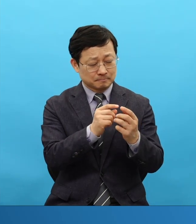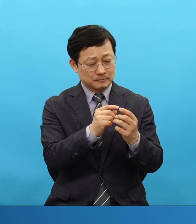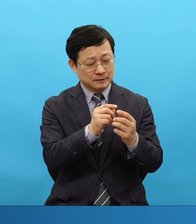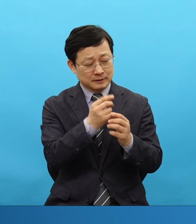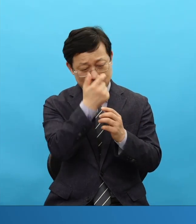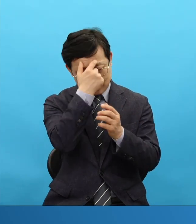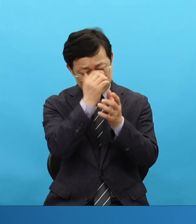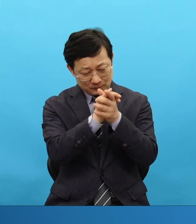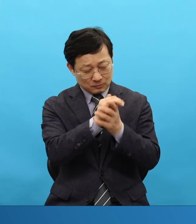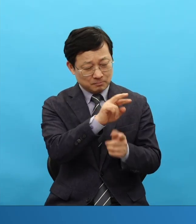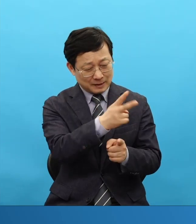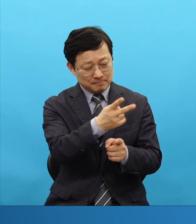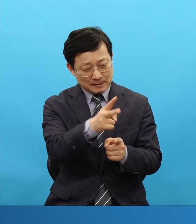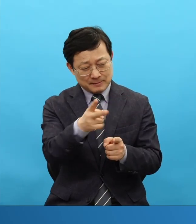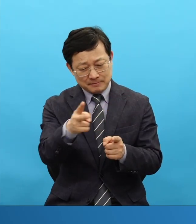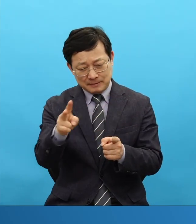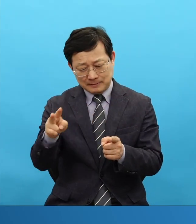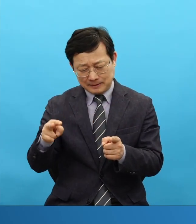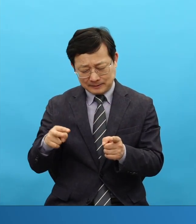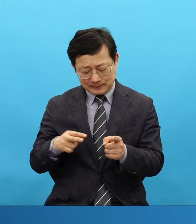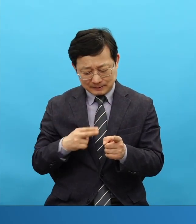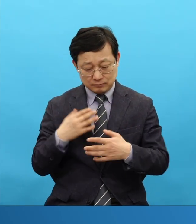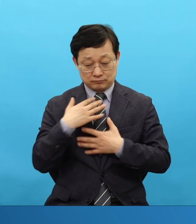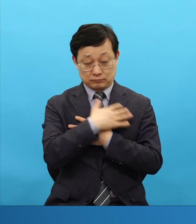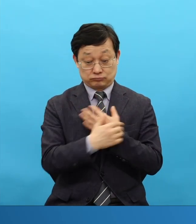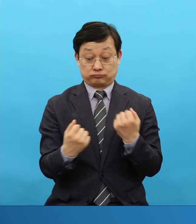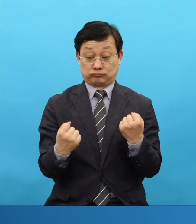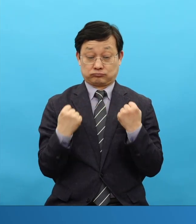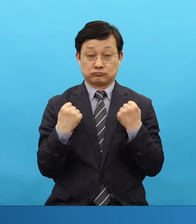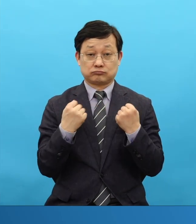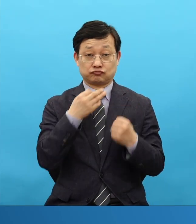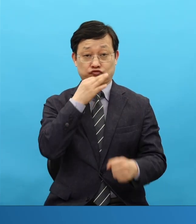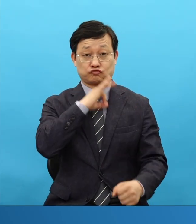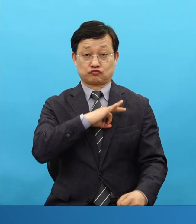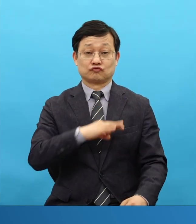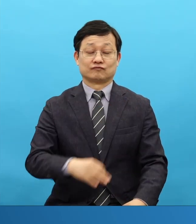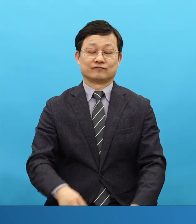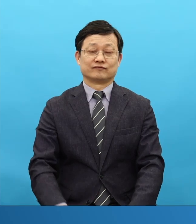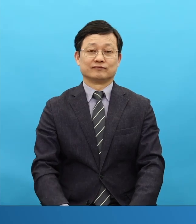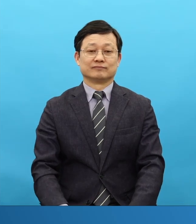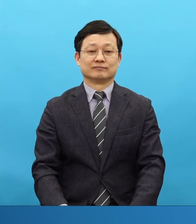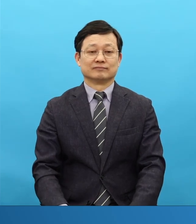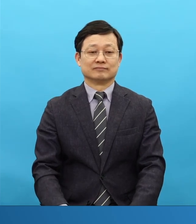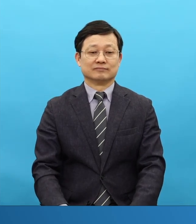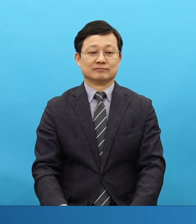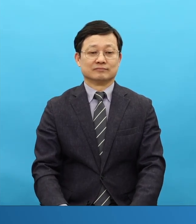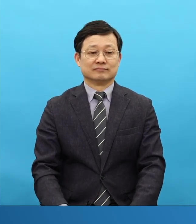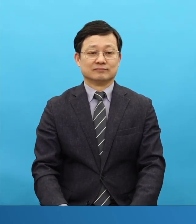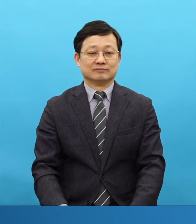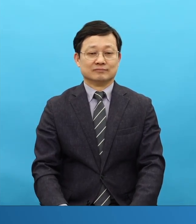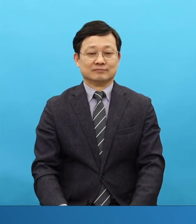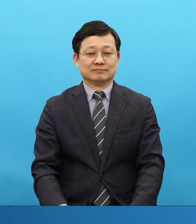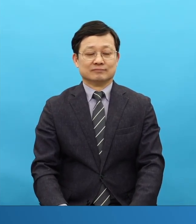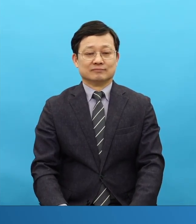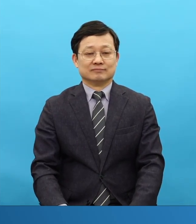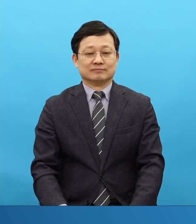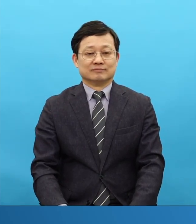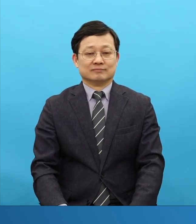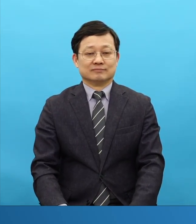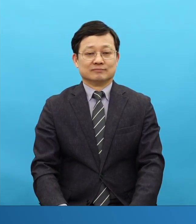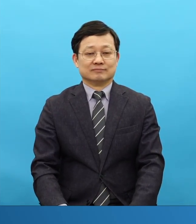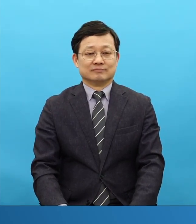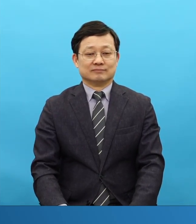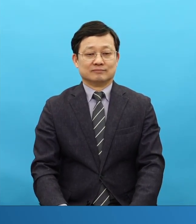into prayer. 굉장히 건강에 도움됩니다. Very helpful for your health. 일단 이 부분은 이게